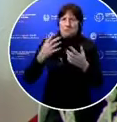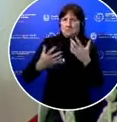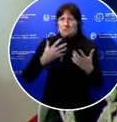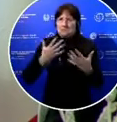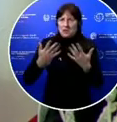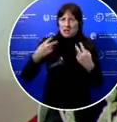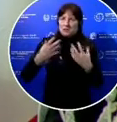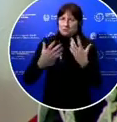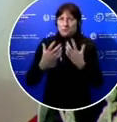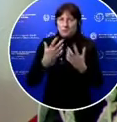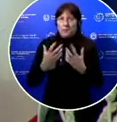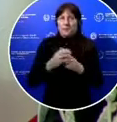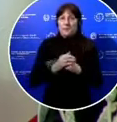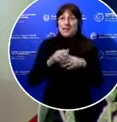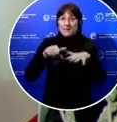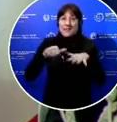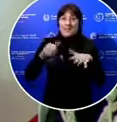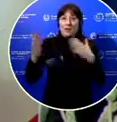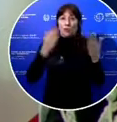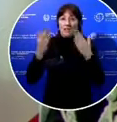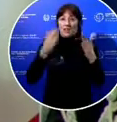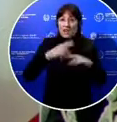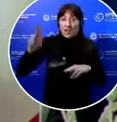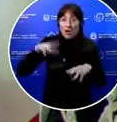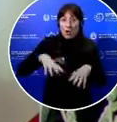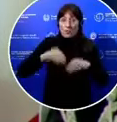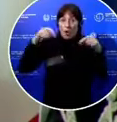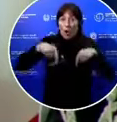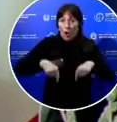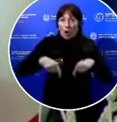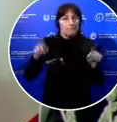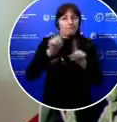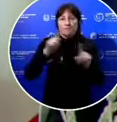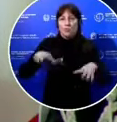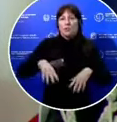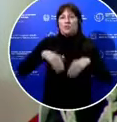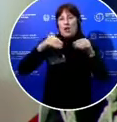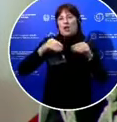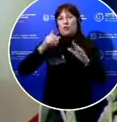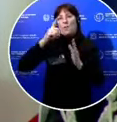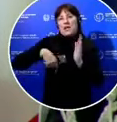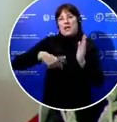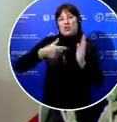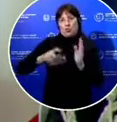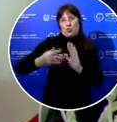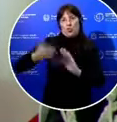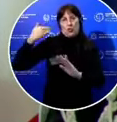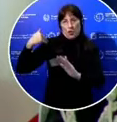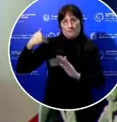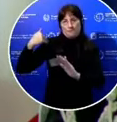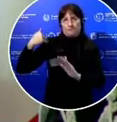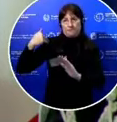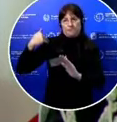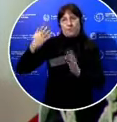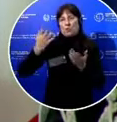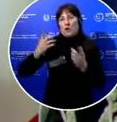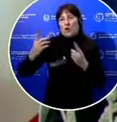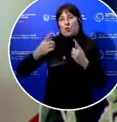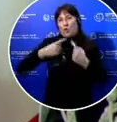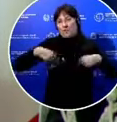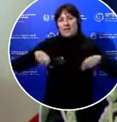6ª conferenza nazionale non inizia oggi, è cominciata di fatto nel mese di giugno, attraverso una preliminare ma